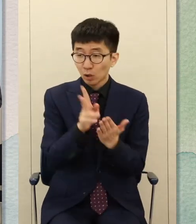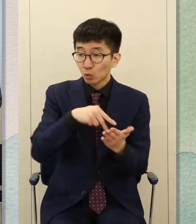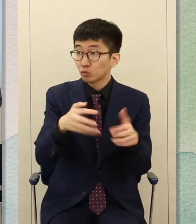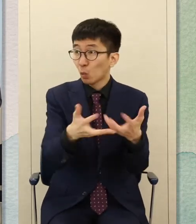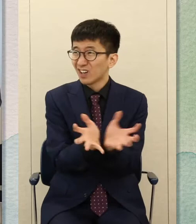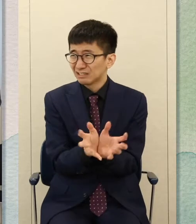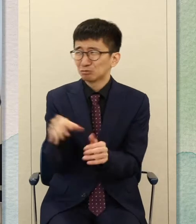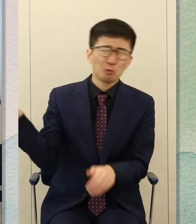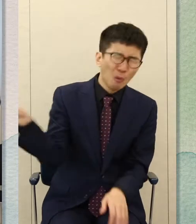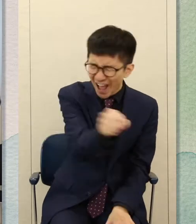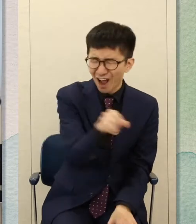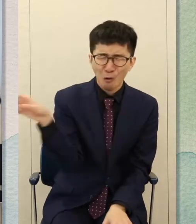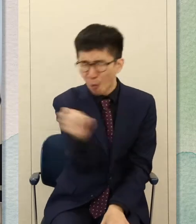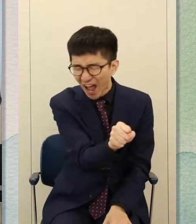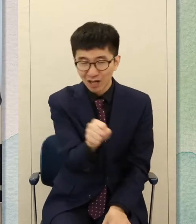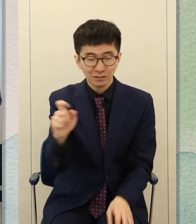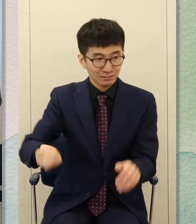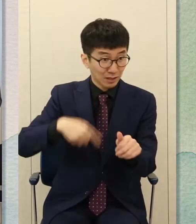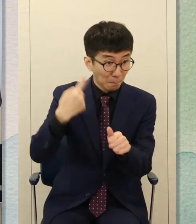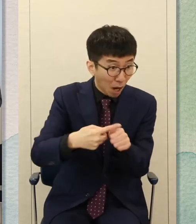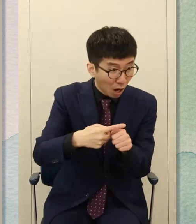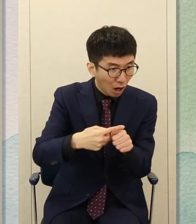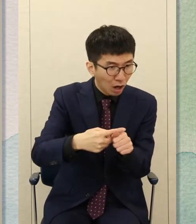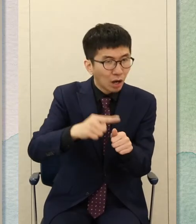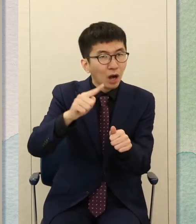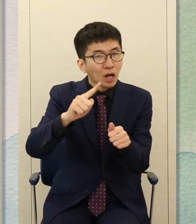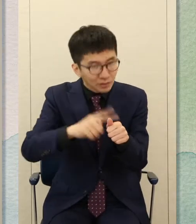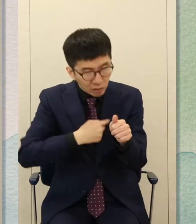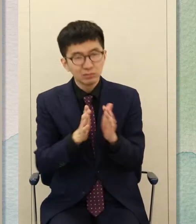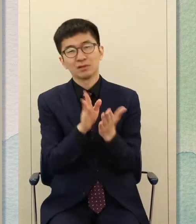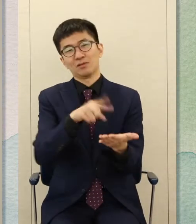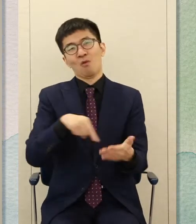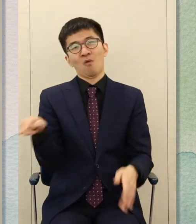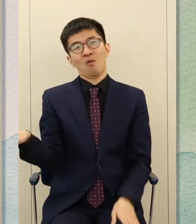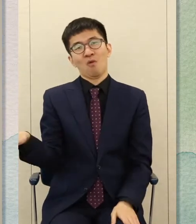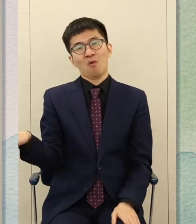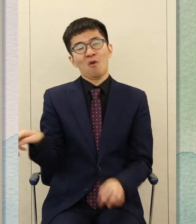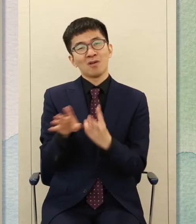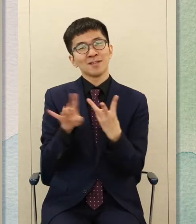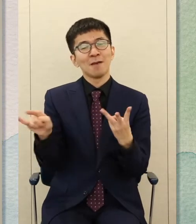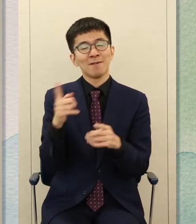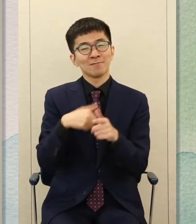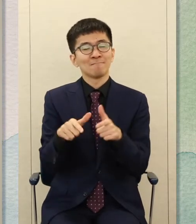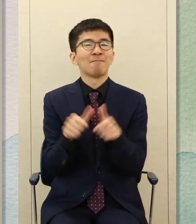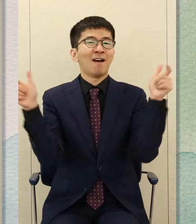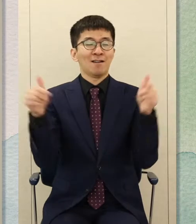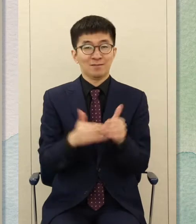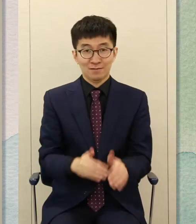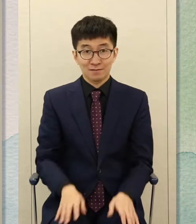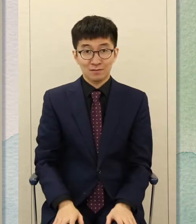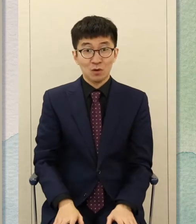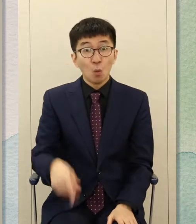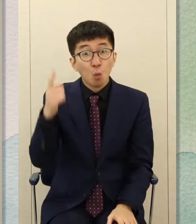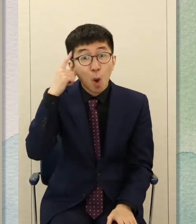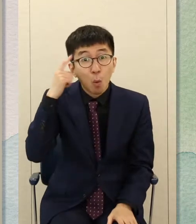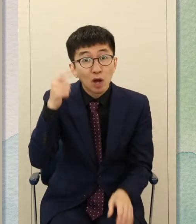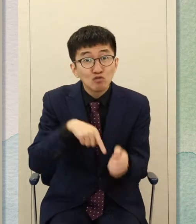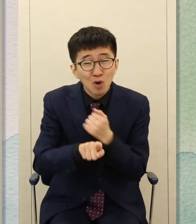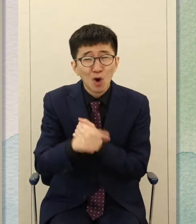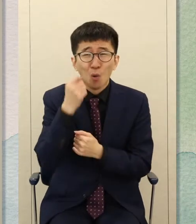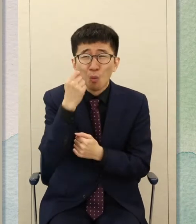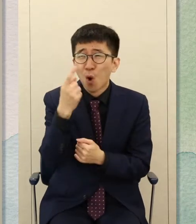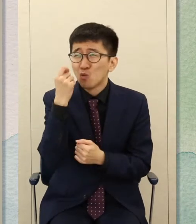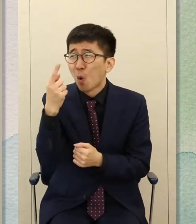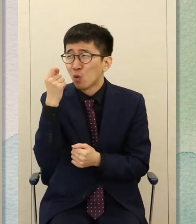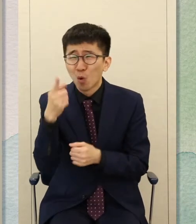독자를 만들어내는데 굉장히 큰 도움이 됩니다. 예, 당연히 책을 3배 이상 많이 읽는 거 너무 당연하죠. 왜? 매달 모여서